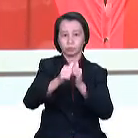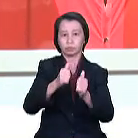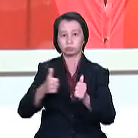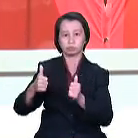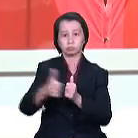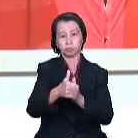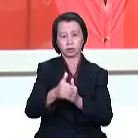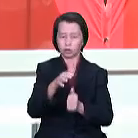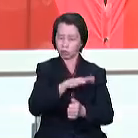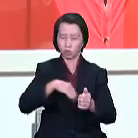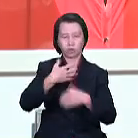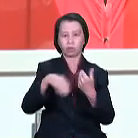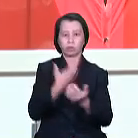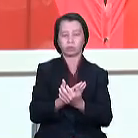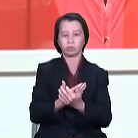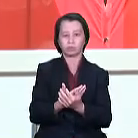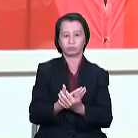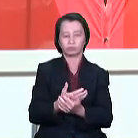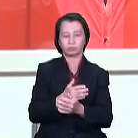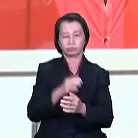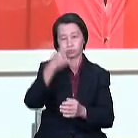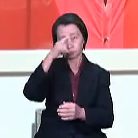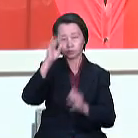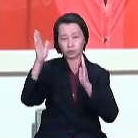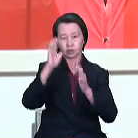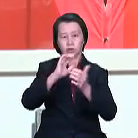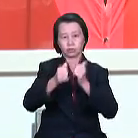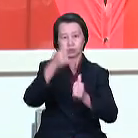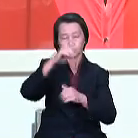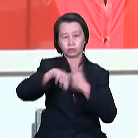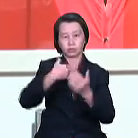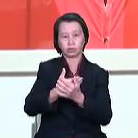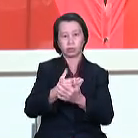mengatasi segala-galanya. Demi Malaysia, sukan untuk semua,